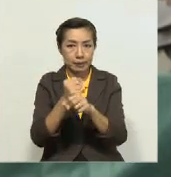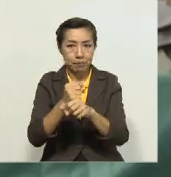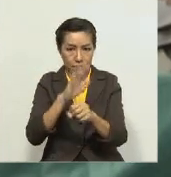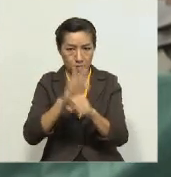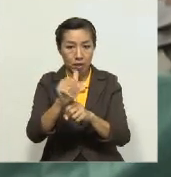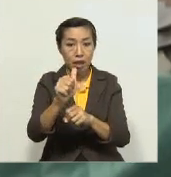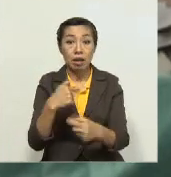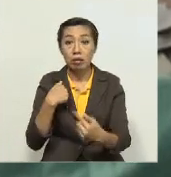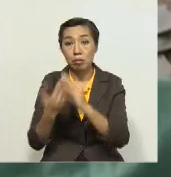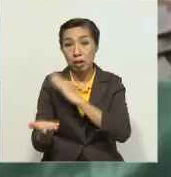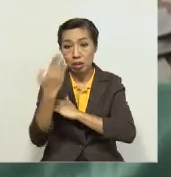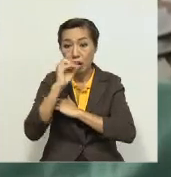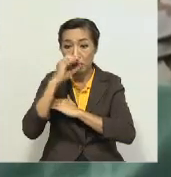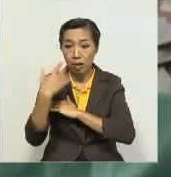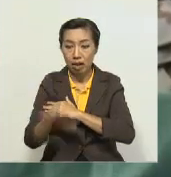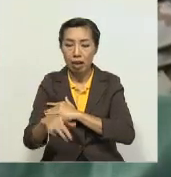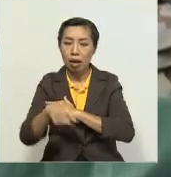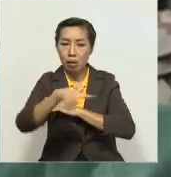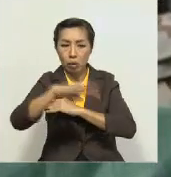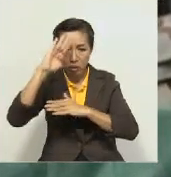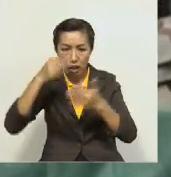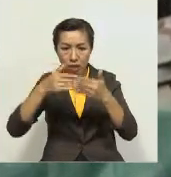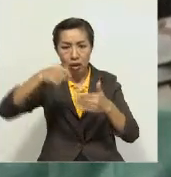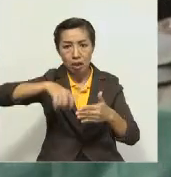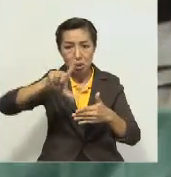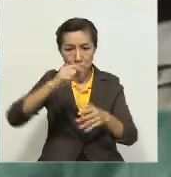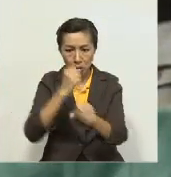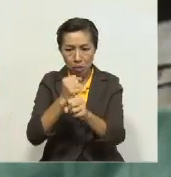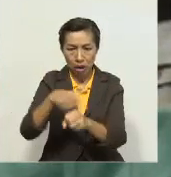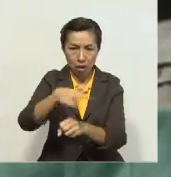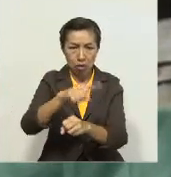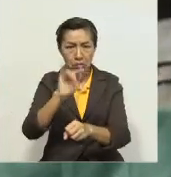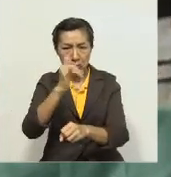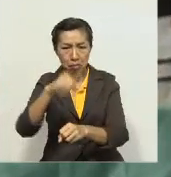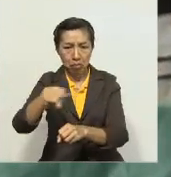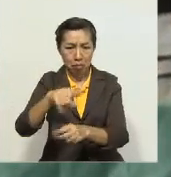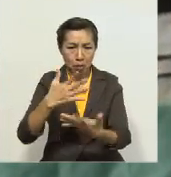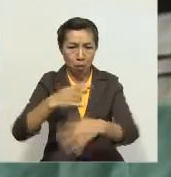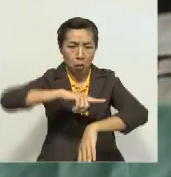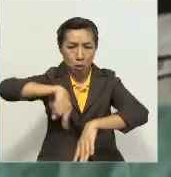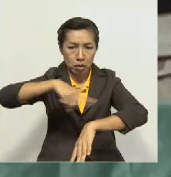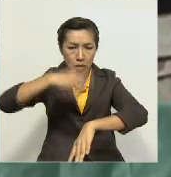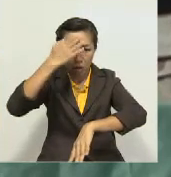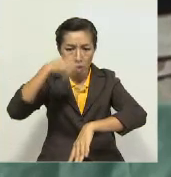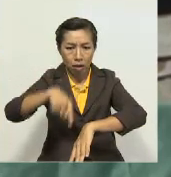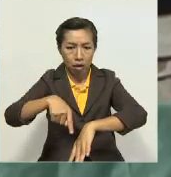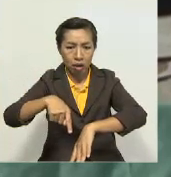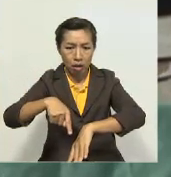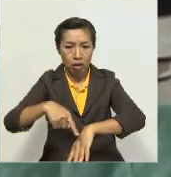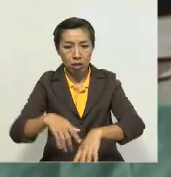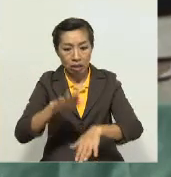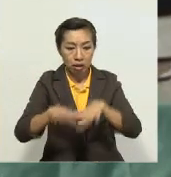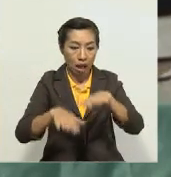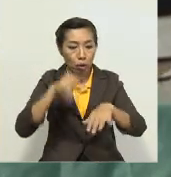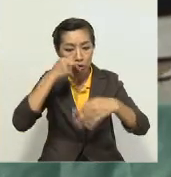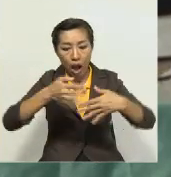ี่มาเช้าเราพูกนใหเลนว่าซิลเข้าทำงานบางจงหวะ บางเวลาเป็นระยะเวลายาวนานเท้าก็ไมสามาถสผดพน